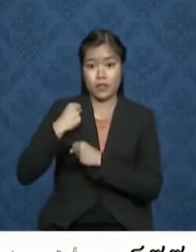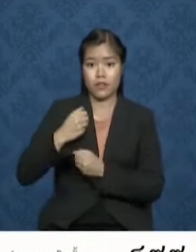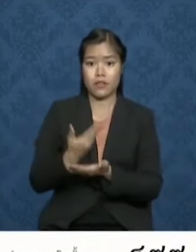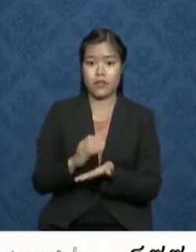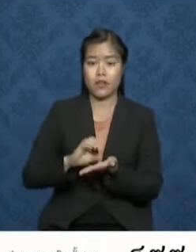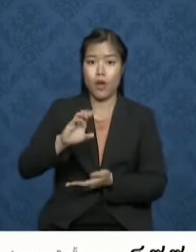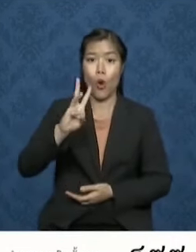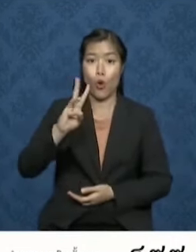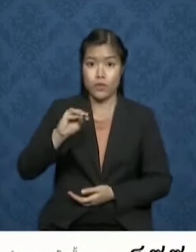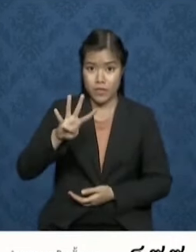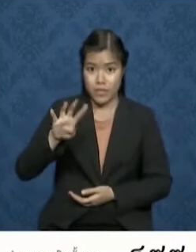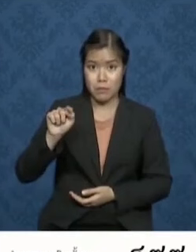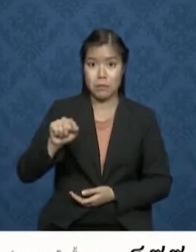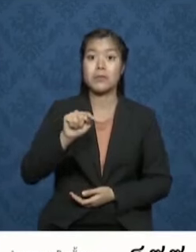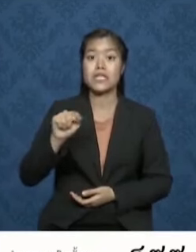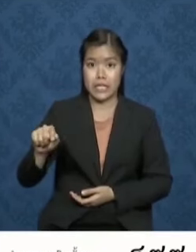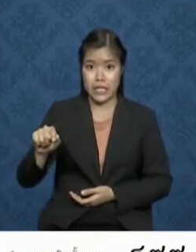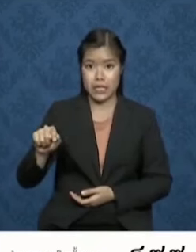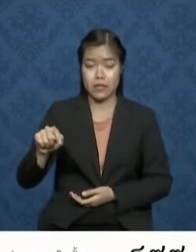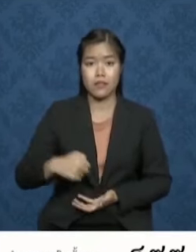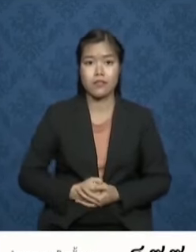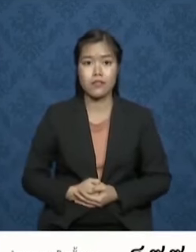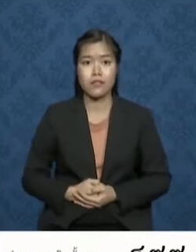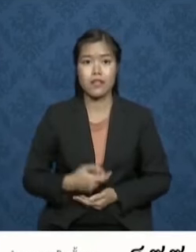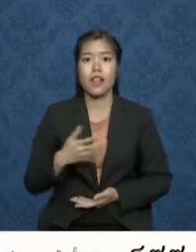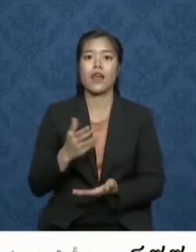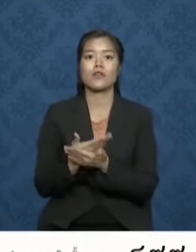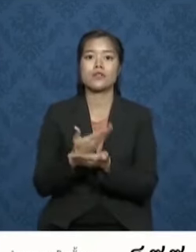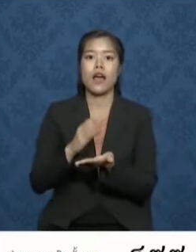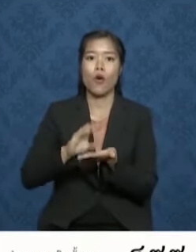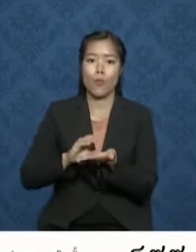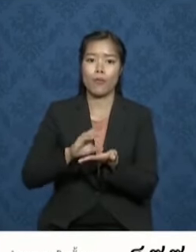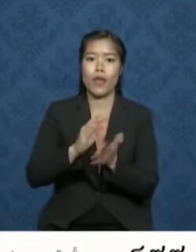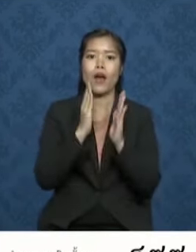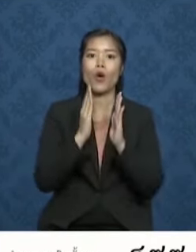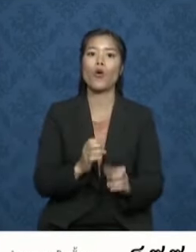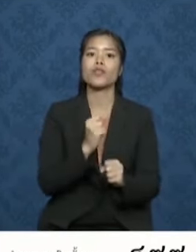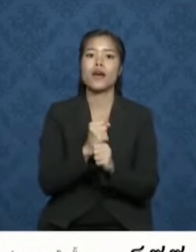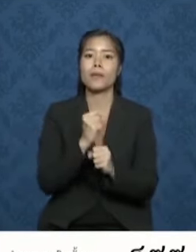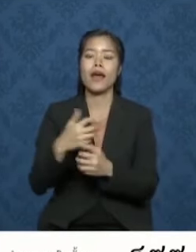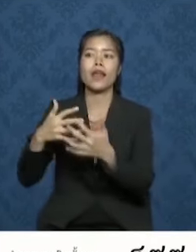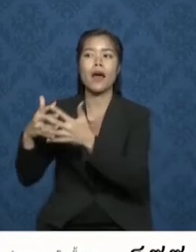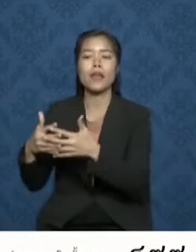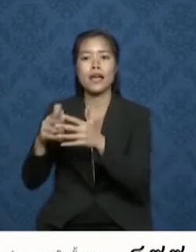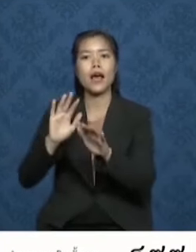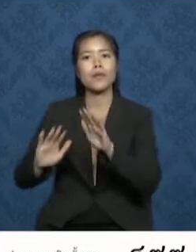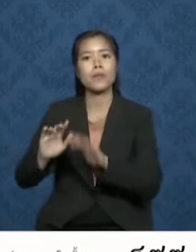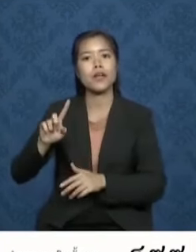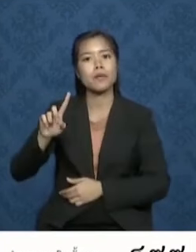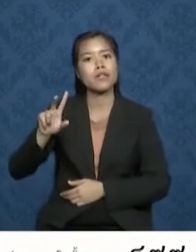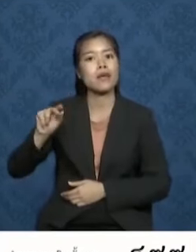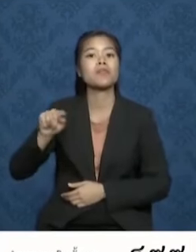64ของงบประมาณกองทับกในขณะที่งบบุคลากรที่อเมริกาเขาจะอยู่ที่ประมาณร้อยละ